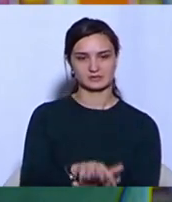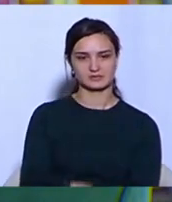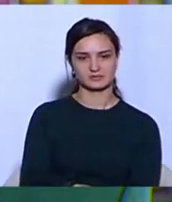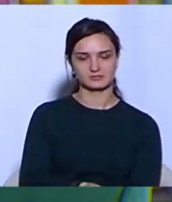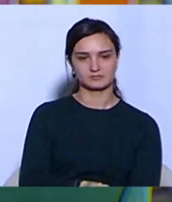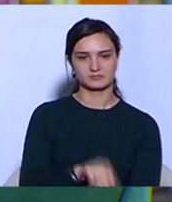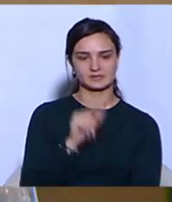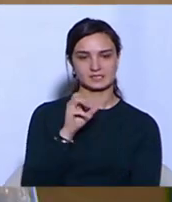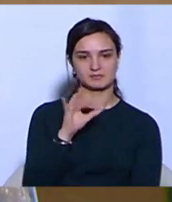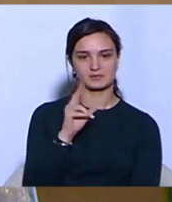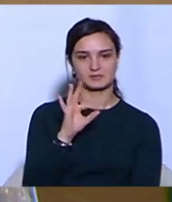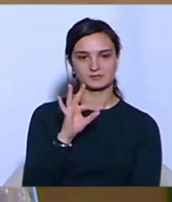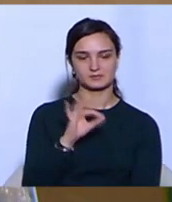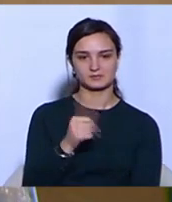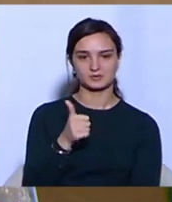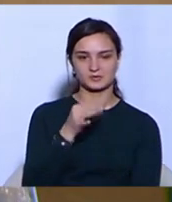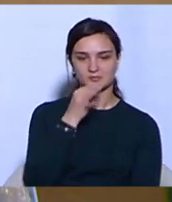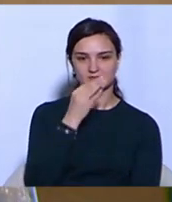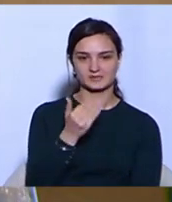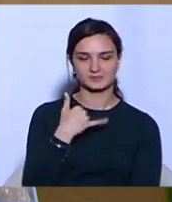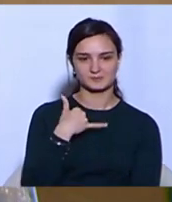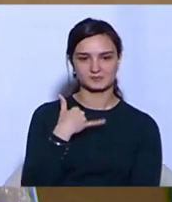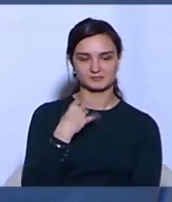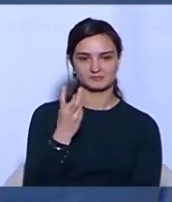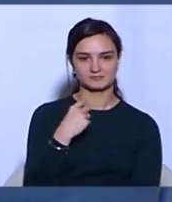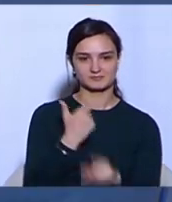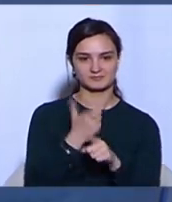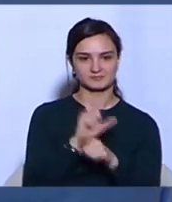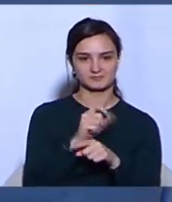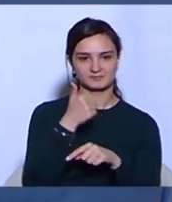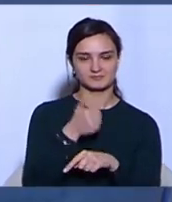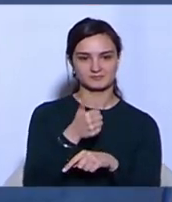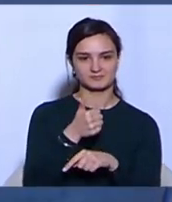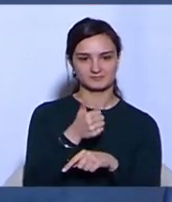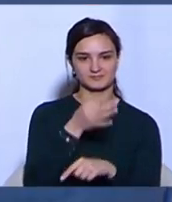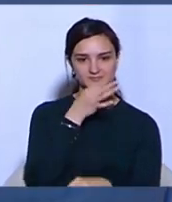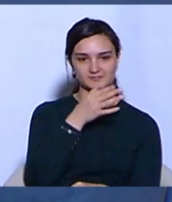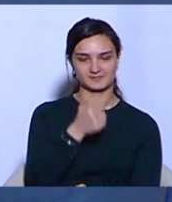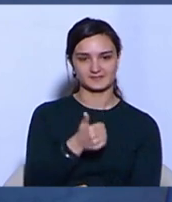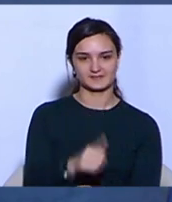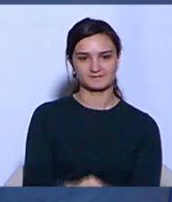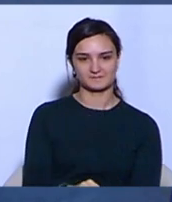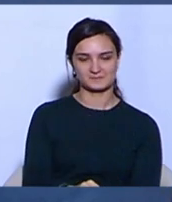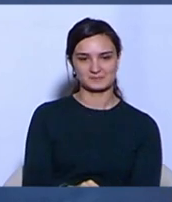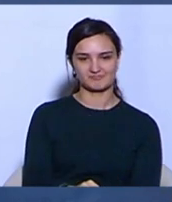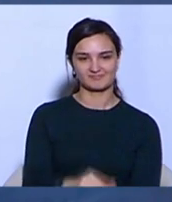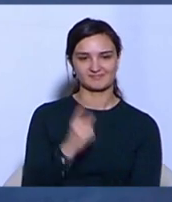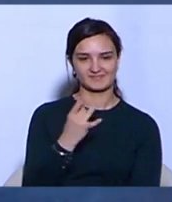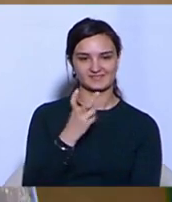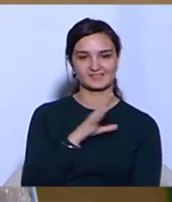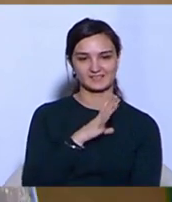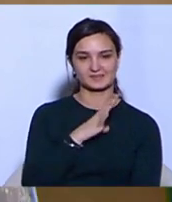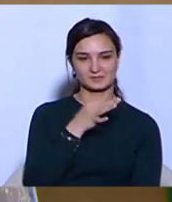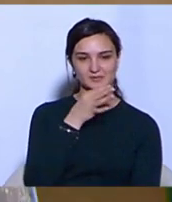თემიკო, როგორ მოგეწონა სტუმრობა? ძალიან კარგად მომეწონა. პირდაპირ ეთერში პირველად იყავი და მე